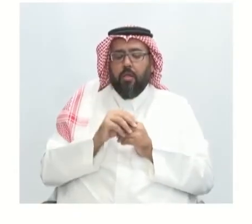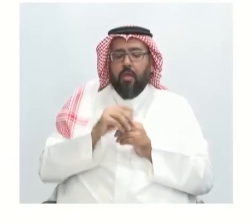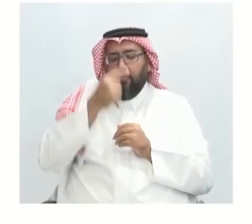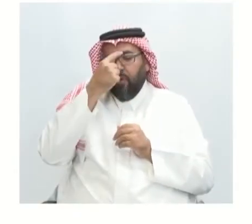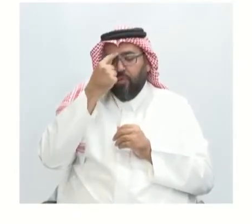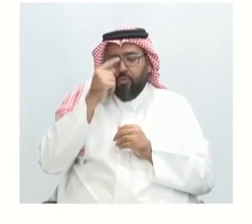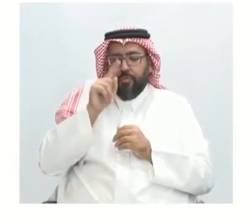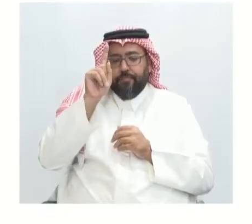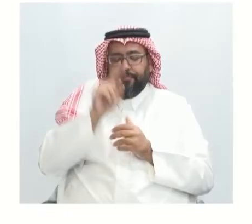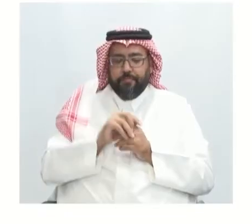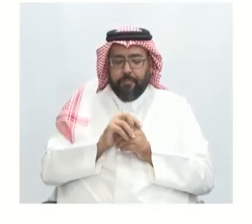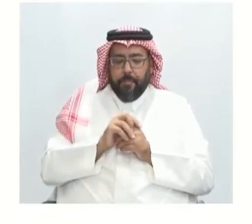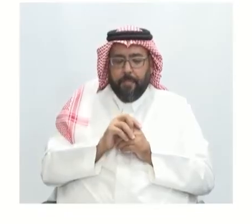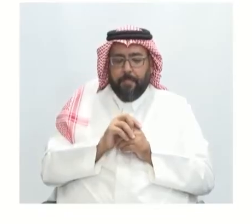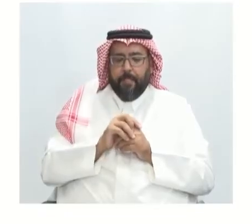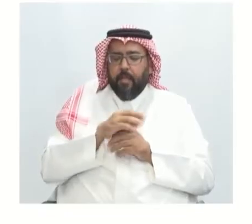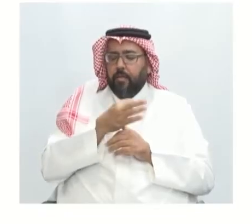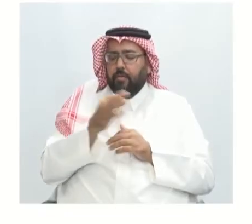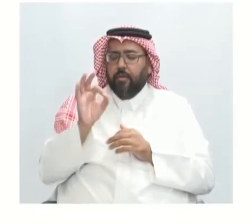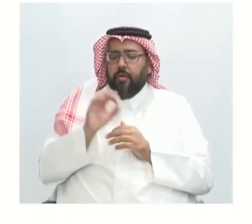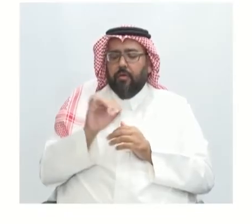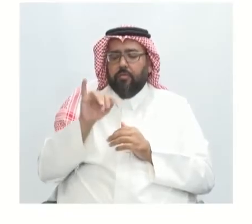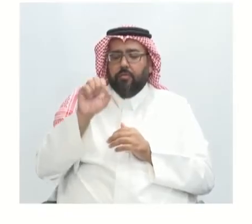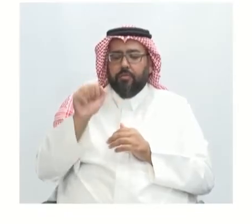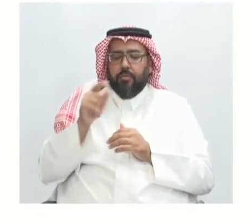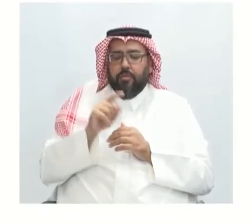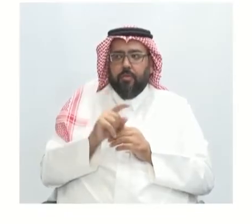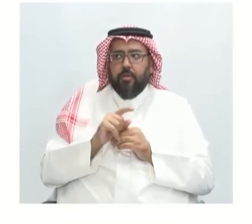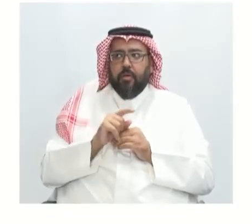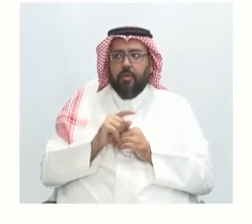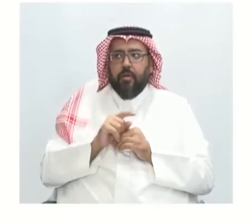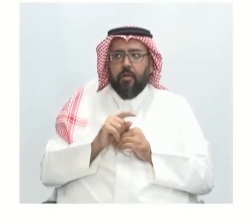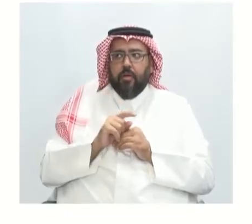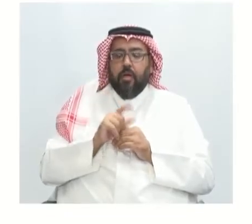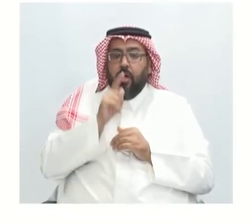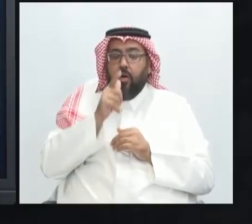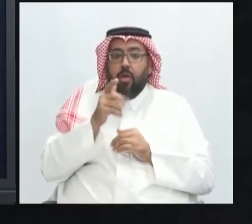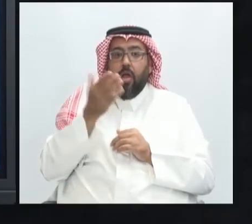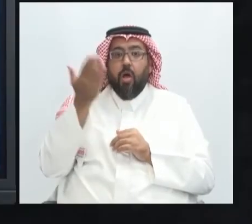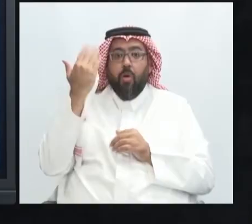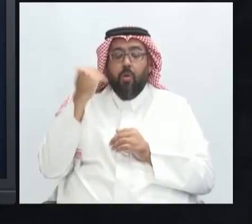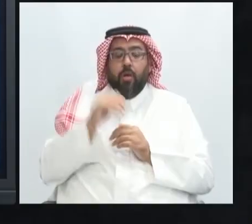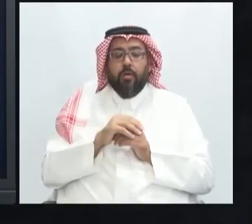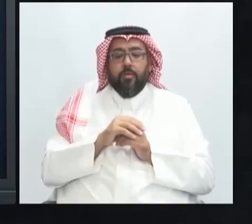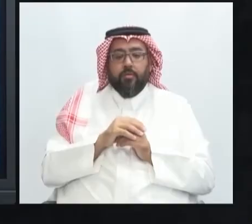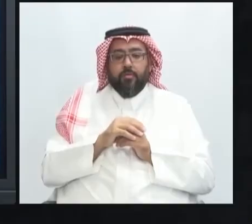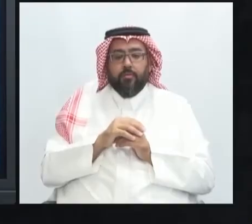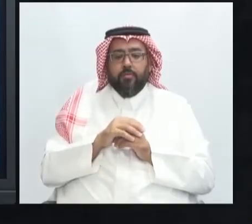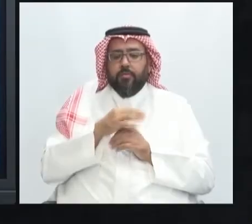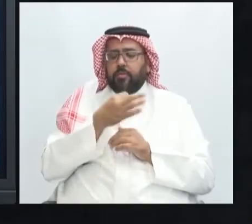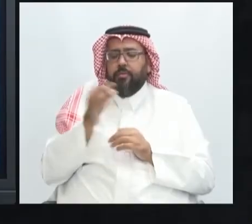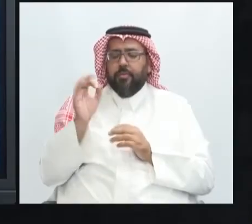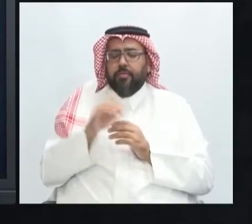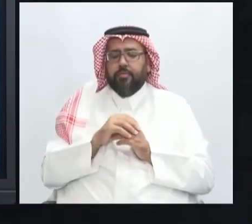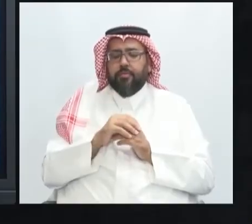وقدره فان كل ما يصيب الانسان لم يكن ليخطئه وقد ذكرنا ذلك في الدرس الاول كل